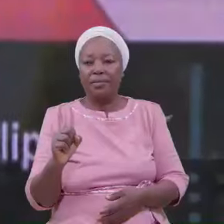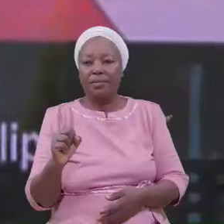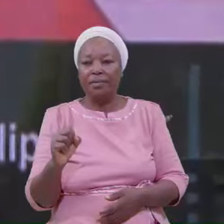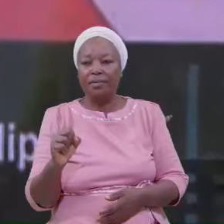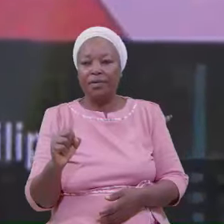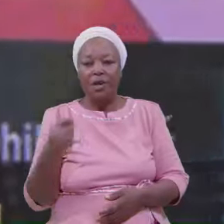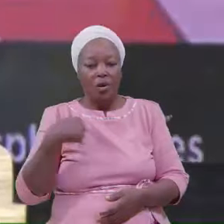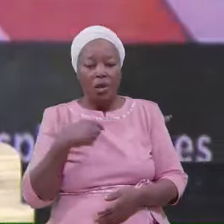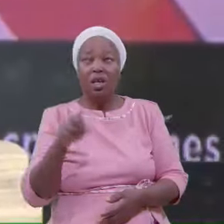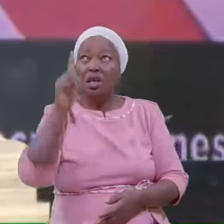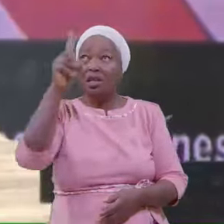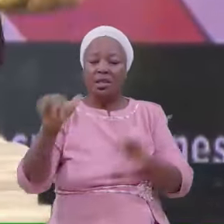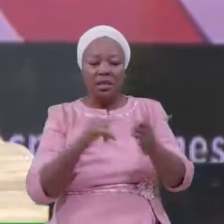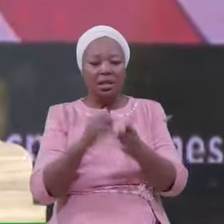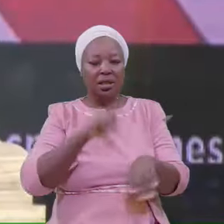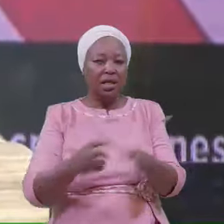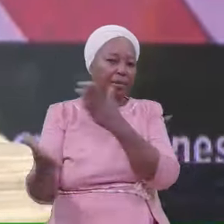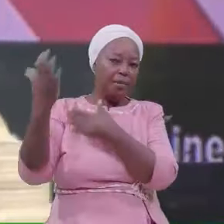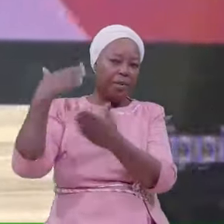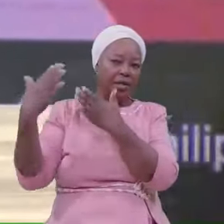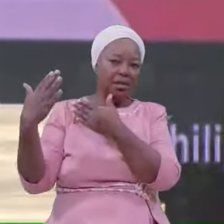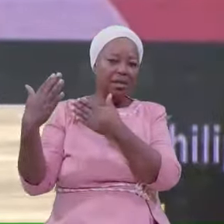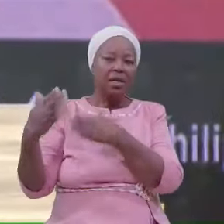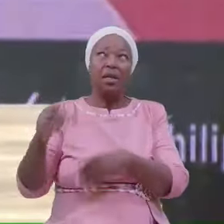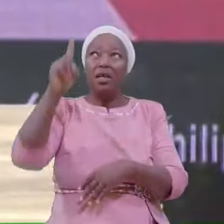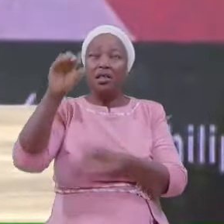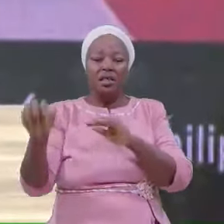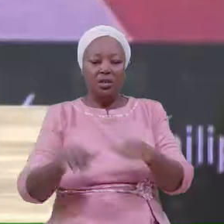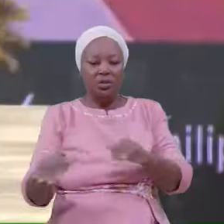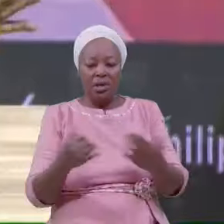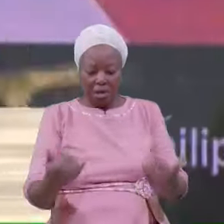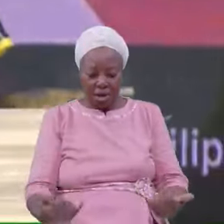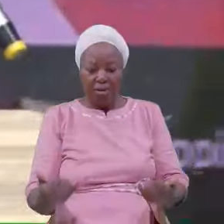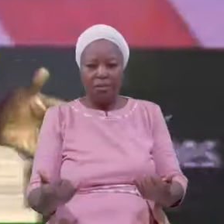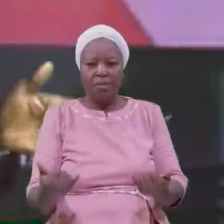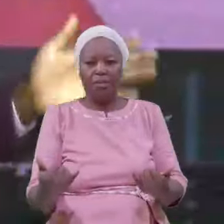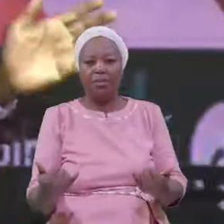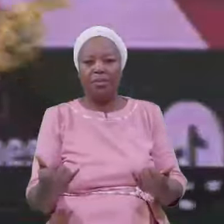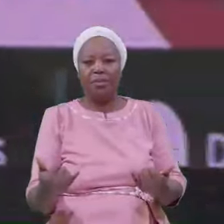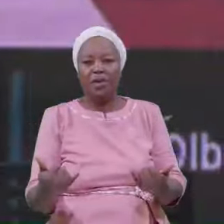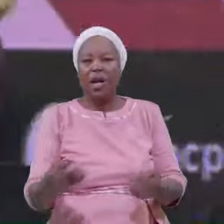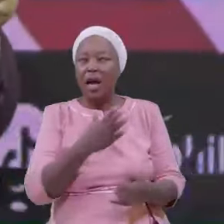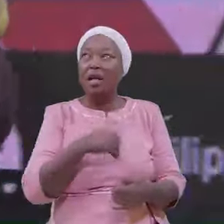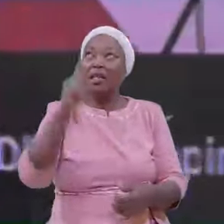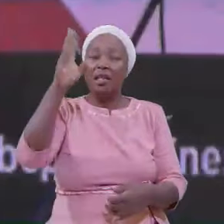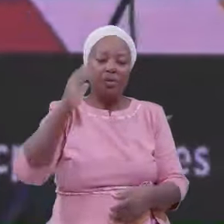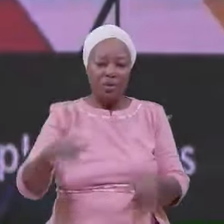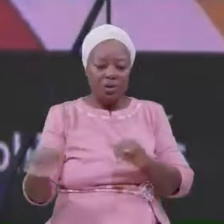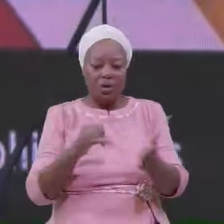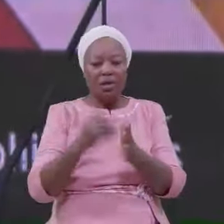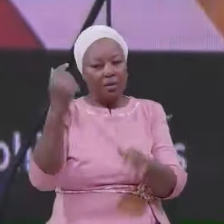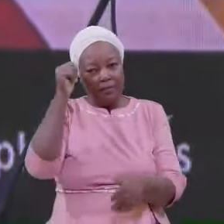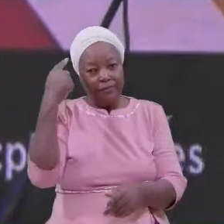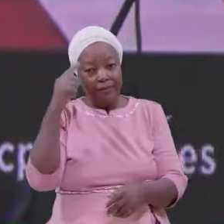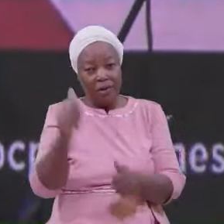past. He did it in the present. Sa ngayon. And he will do it for everyone